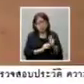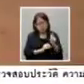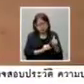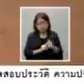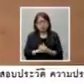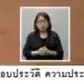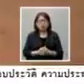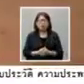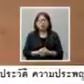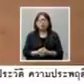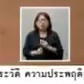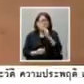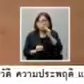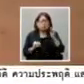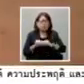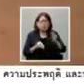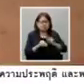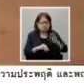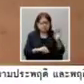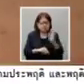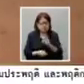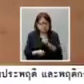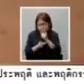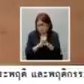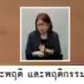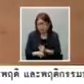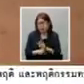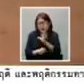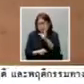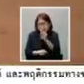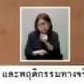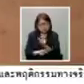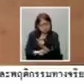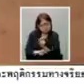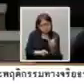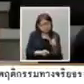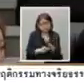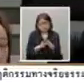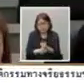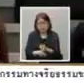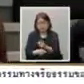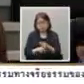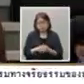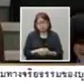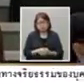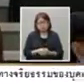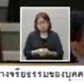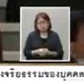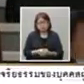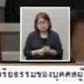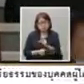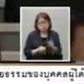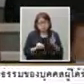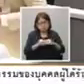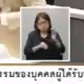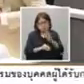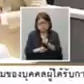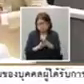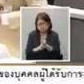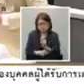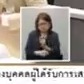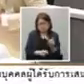านเสรีพูดที่ท่านประท้วงเอาตรงที่ท่านเสรีพูดที่ท่านประท้วงว่าไม่เหมาะสมไม่ถูกต้องเอาเฉพาะตร